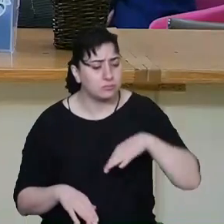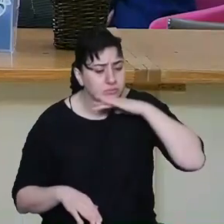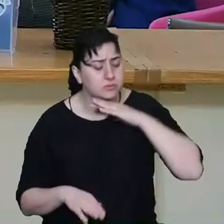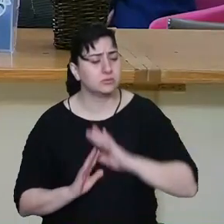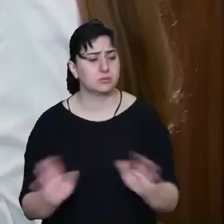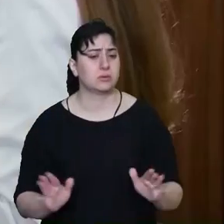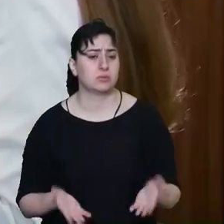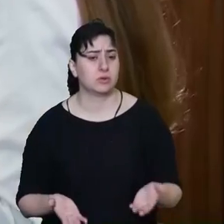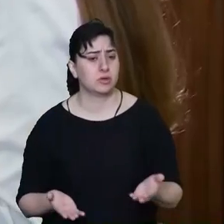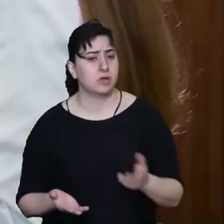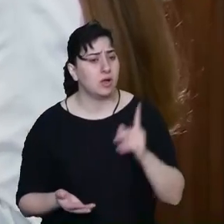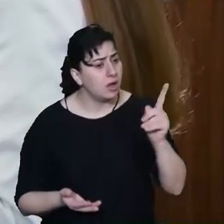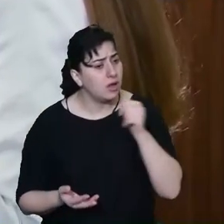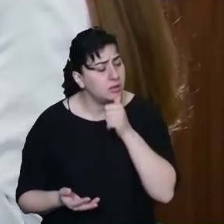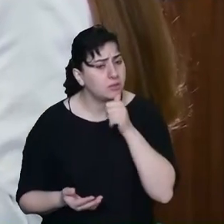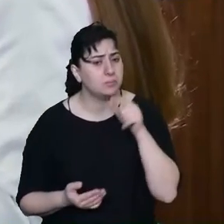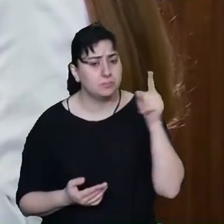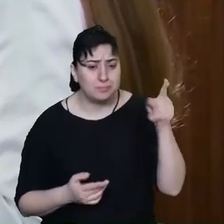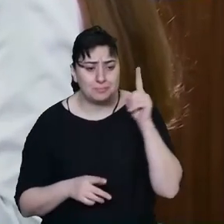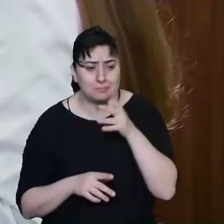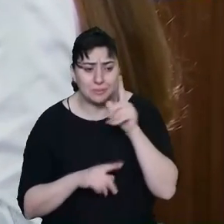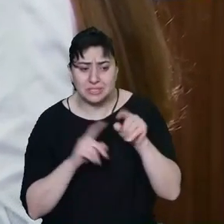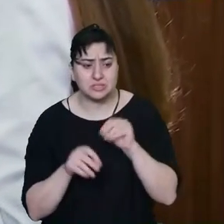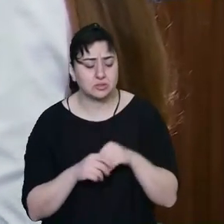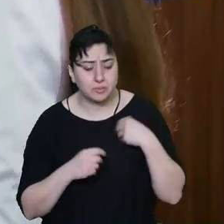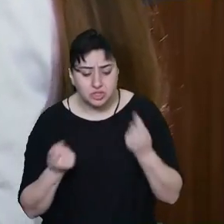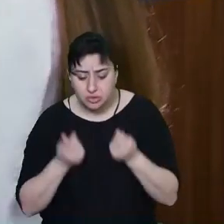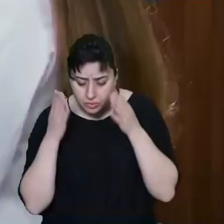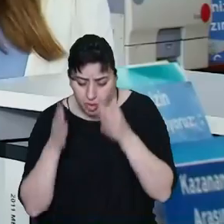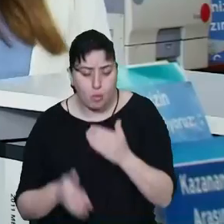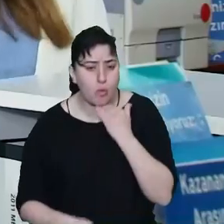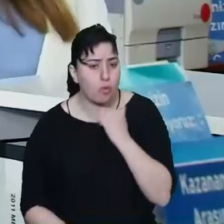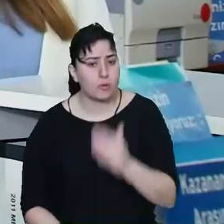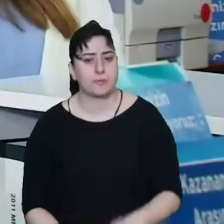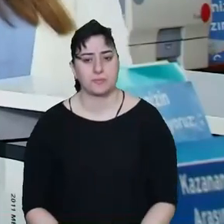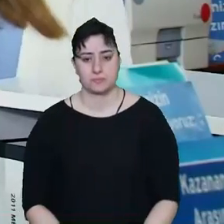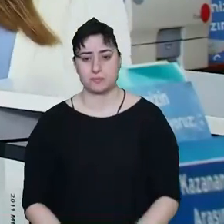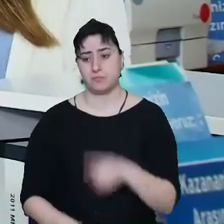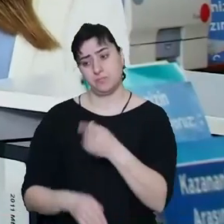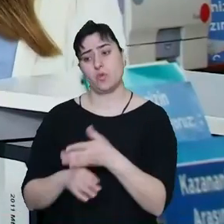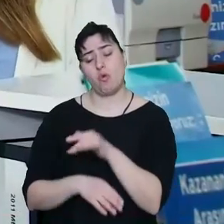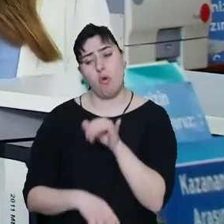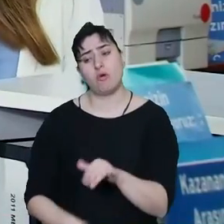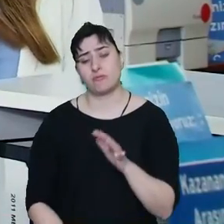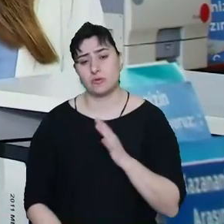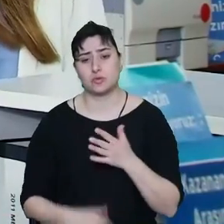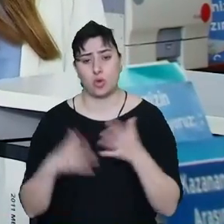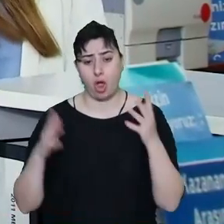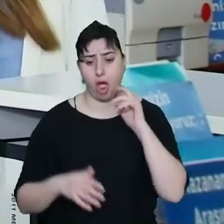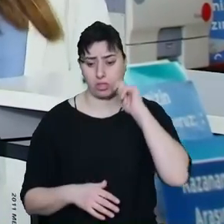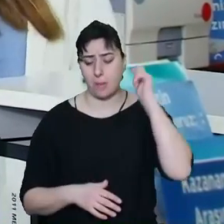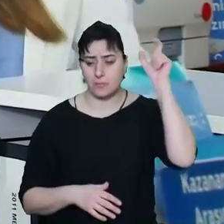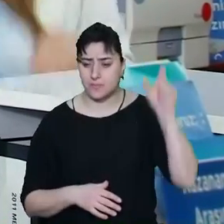kadar geldi ya. Ya adamın bilmeceleri yüzünden ya işe konsantre olamıyoruz. Aslında sen de haklısın Nurhan. Yani koskoca